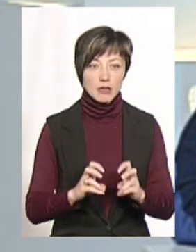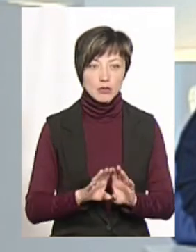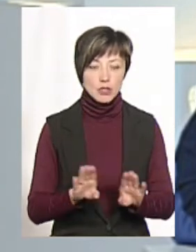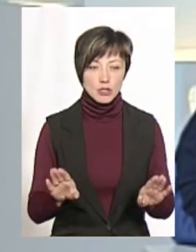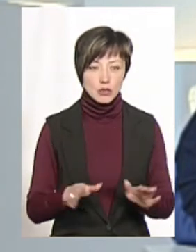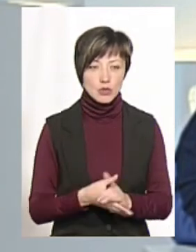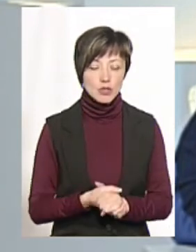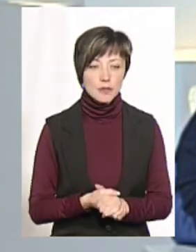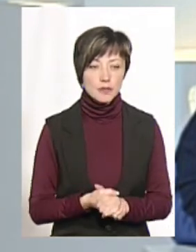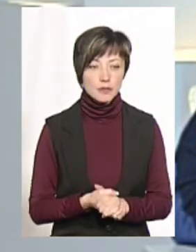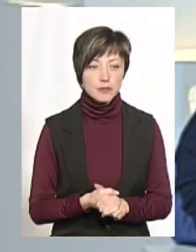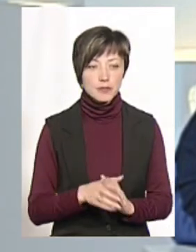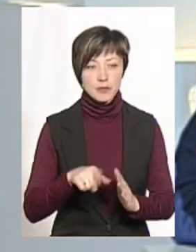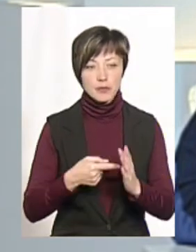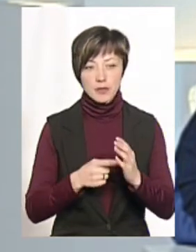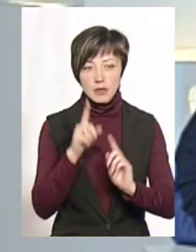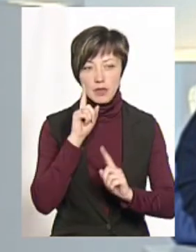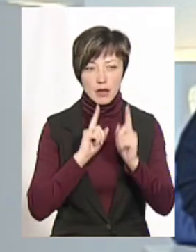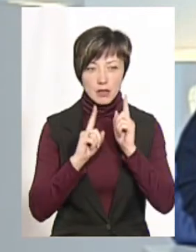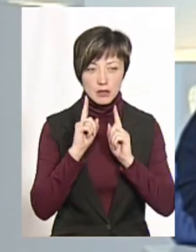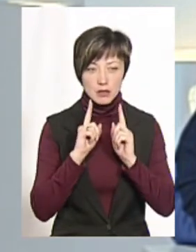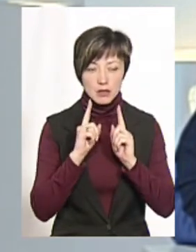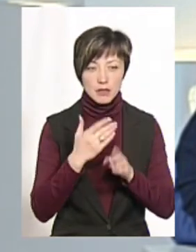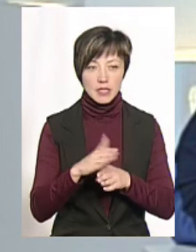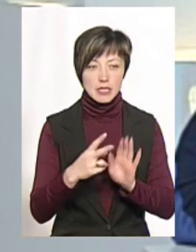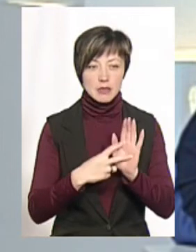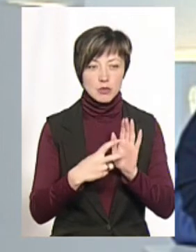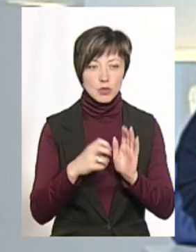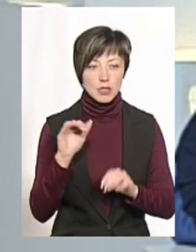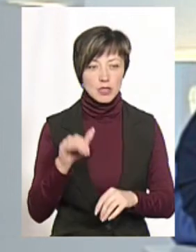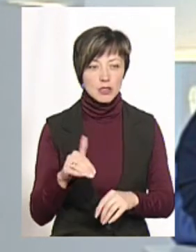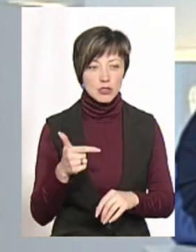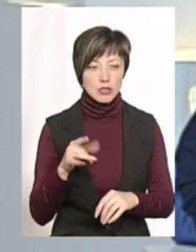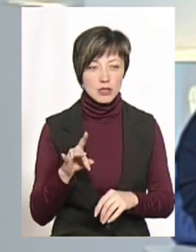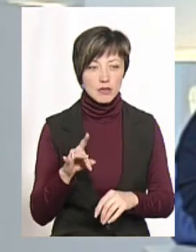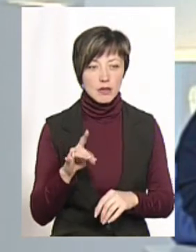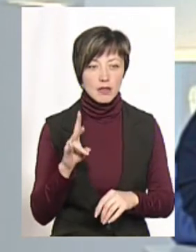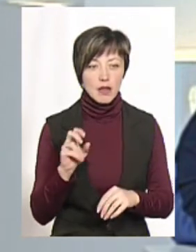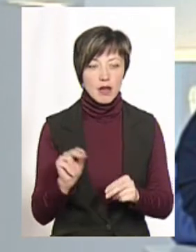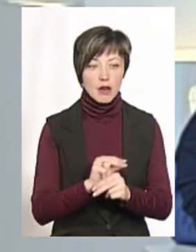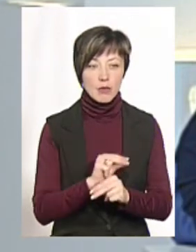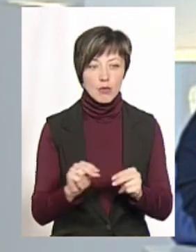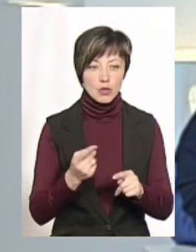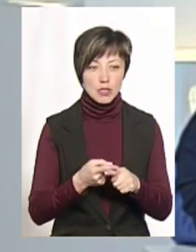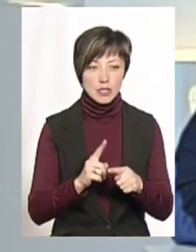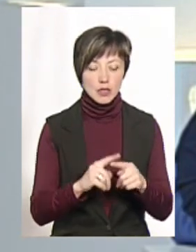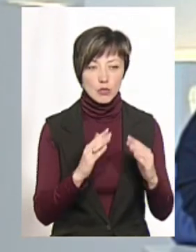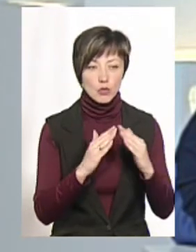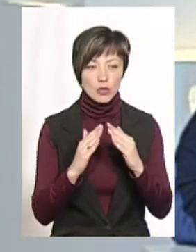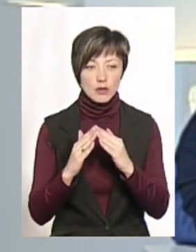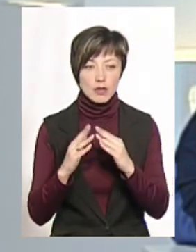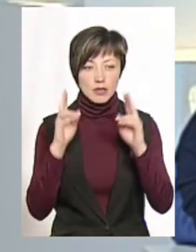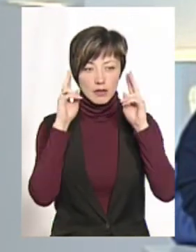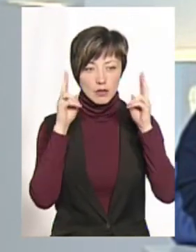досліджується. Міськрада виділила 700 тисяч гривень на ремонт цих